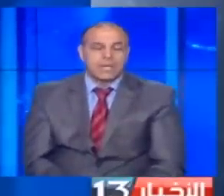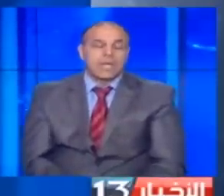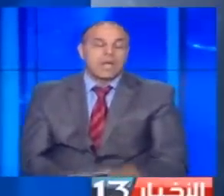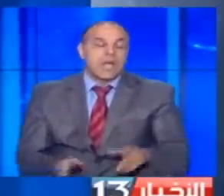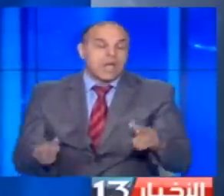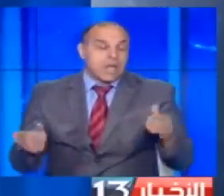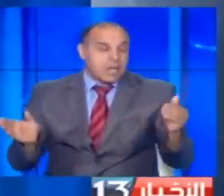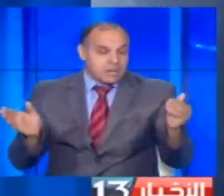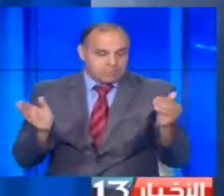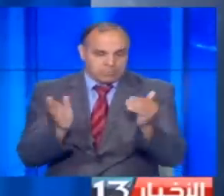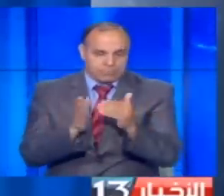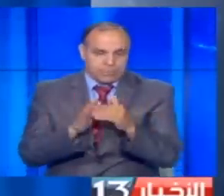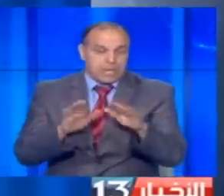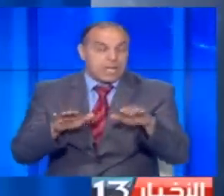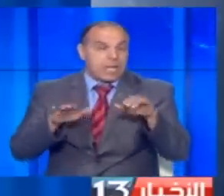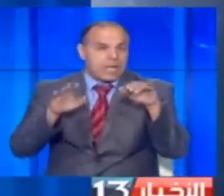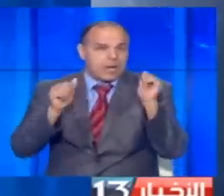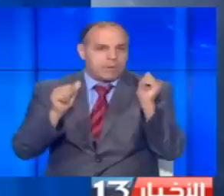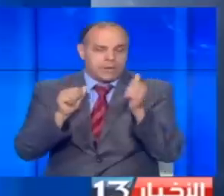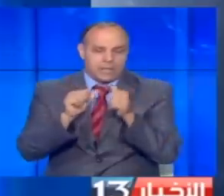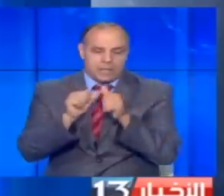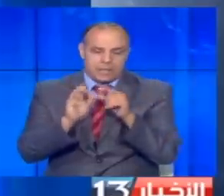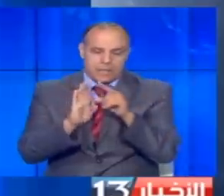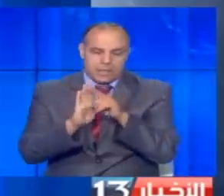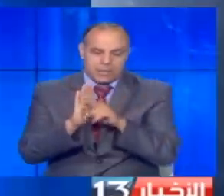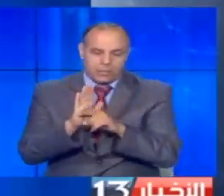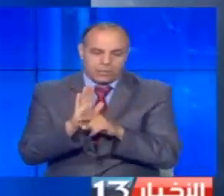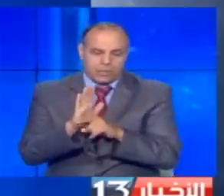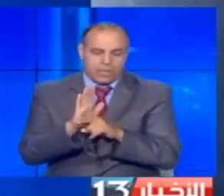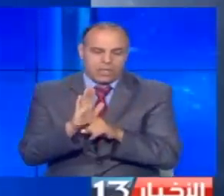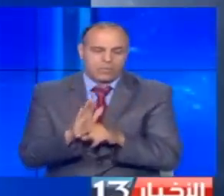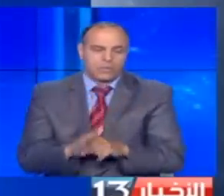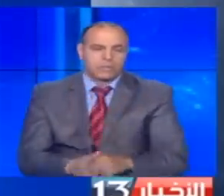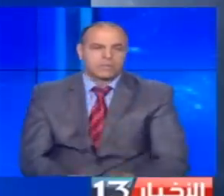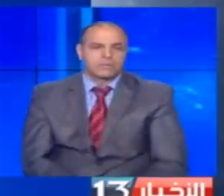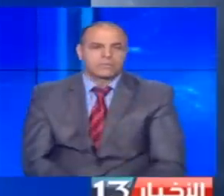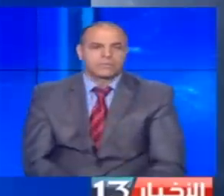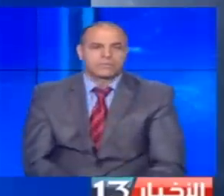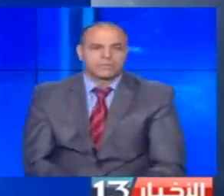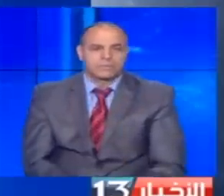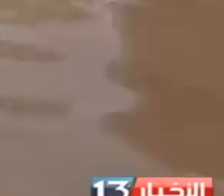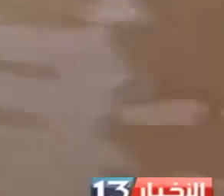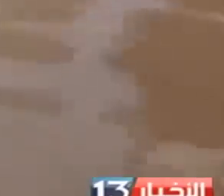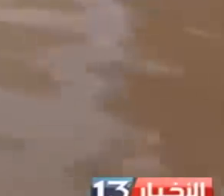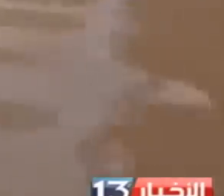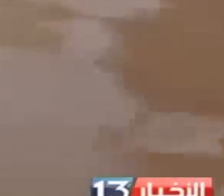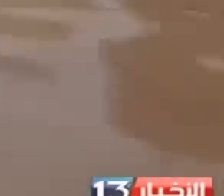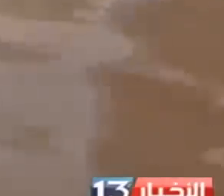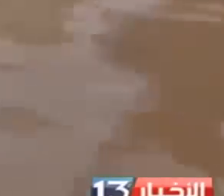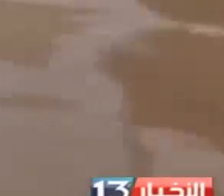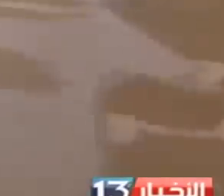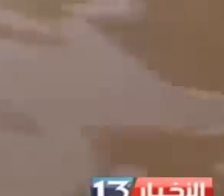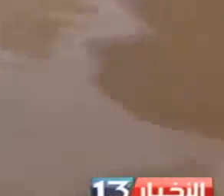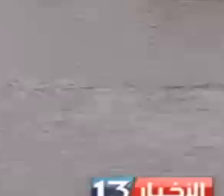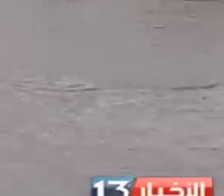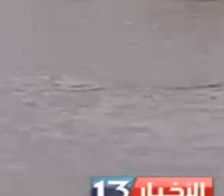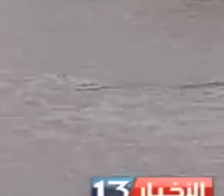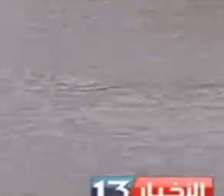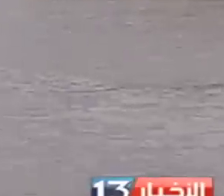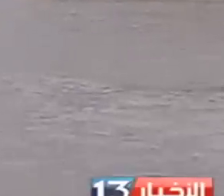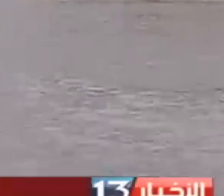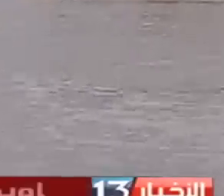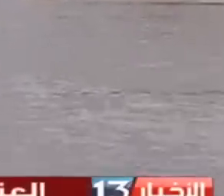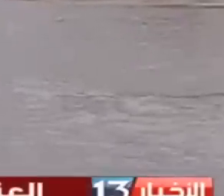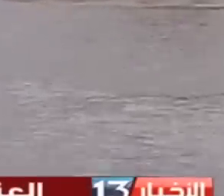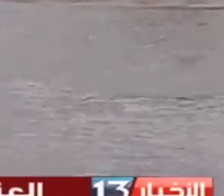وعلاقاتها نغادر كم مشاهدينا اليكم فيما يلي تذكيرا بعناوين الاخبار امطار هامه في لبنان دون